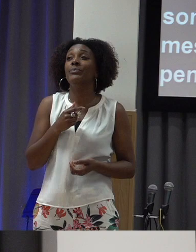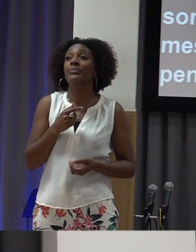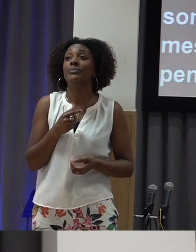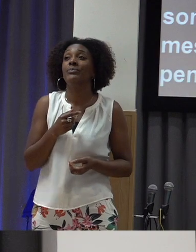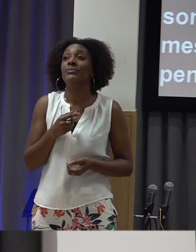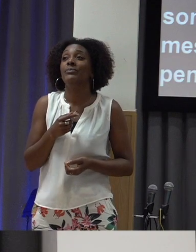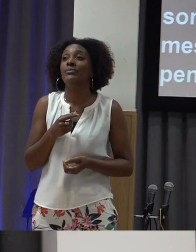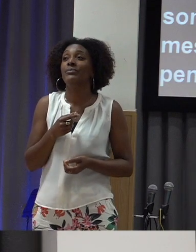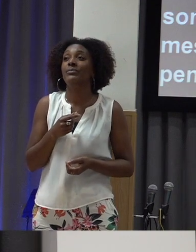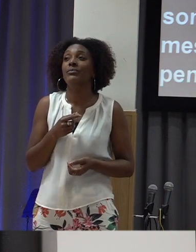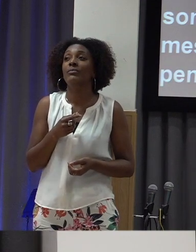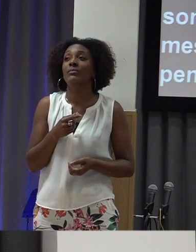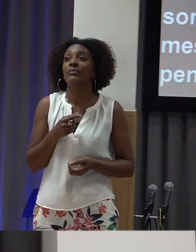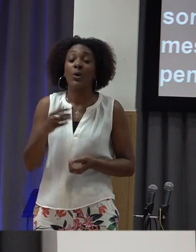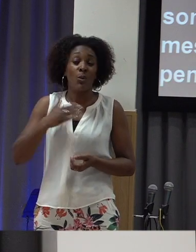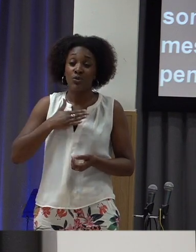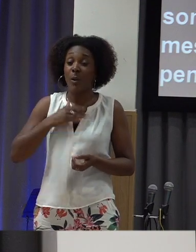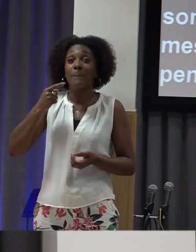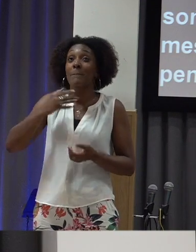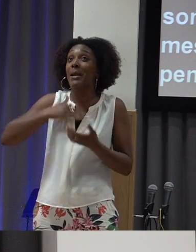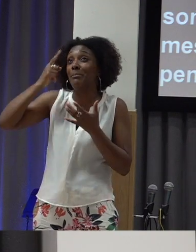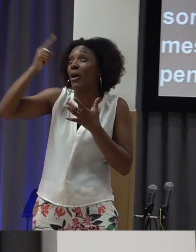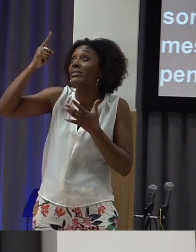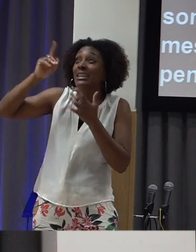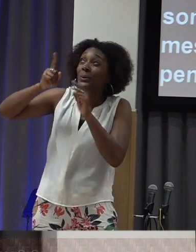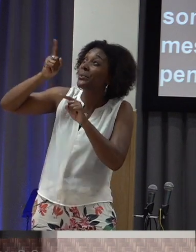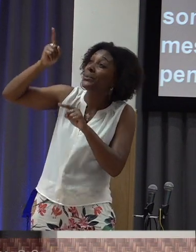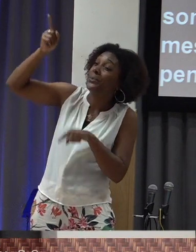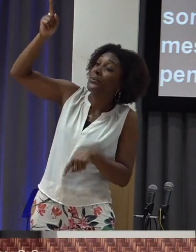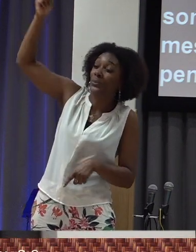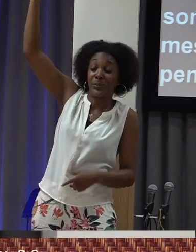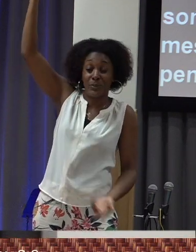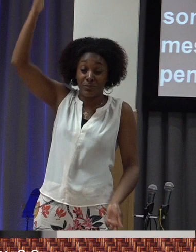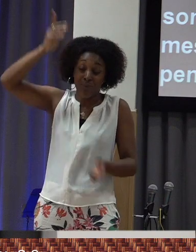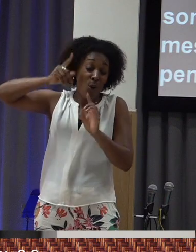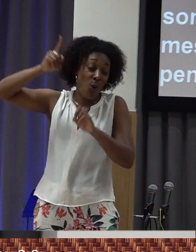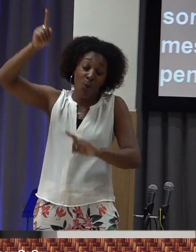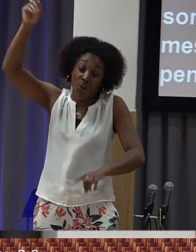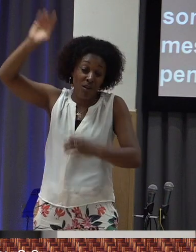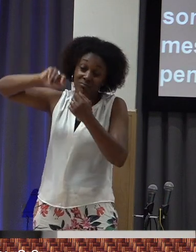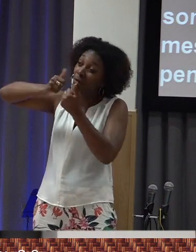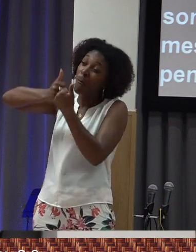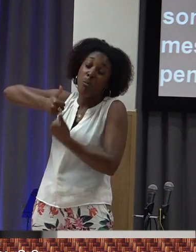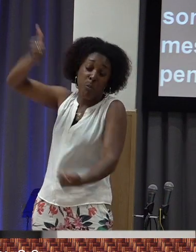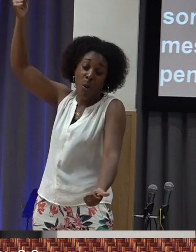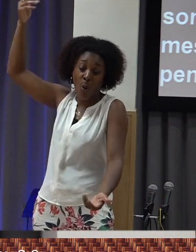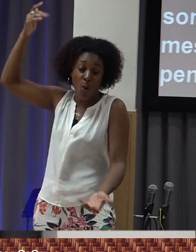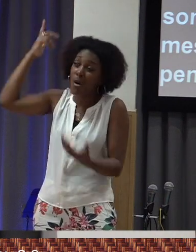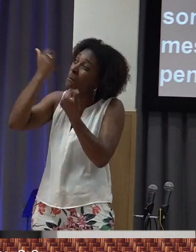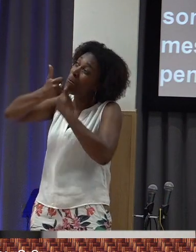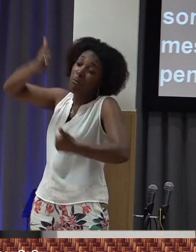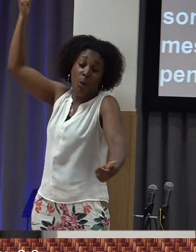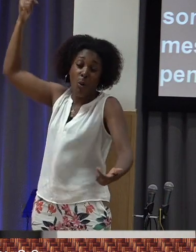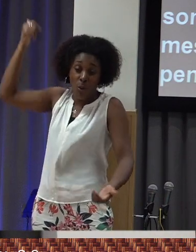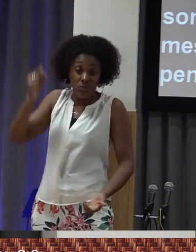Autant les cieux sont élevés au-dessus de la terre, autant mes voix sont élevées au-dessus de vos voix, et mes pensées au-dessus de vos